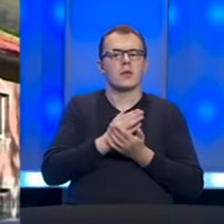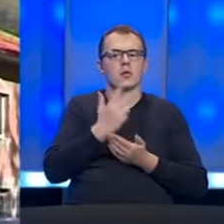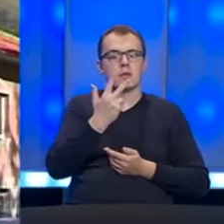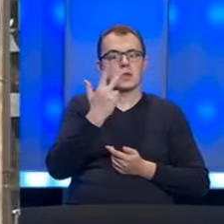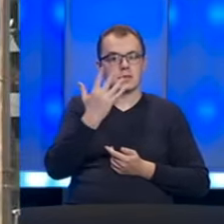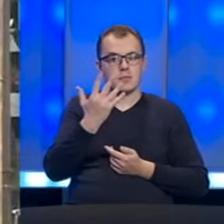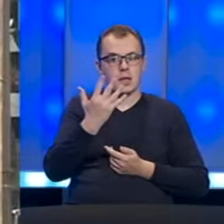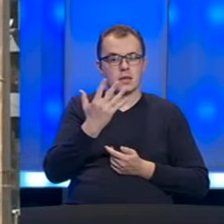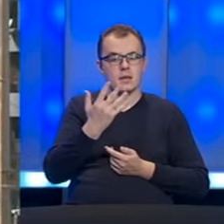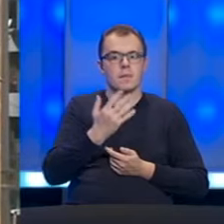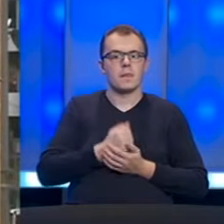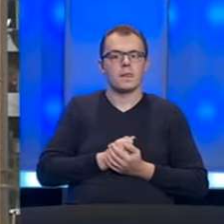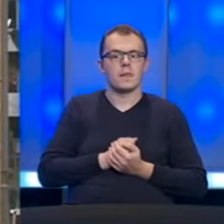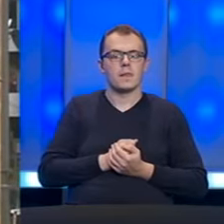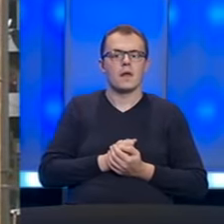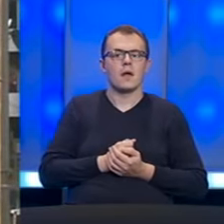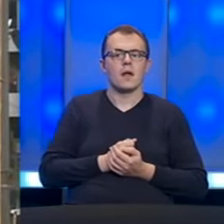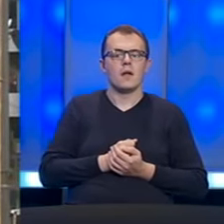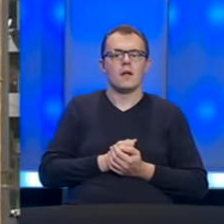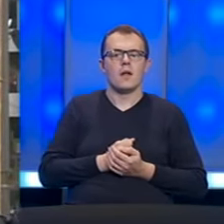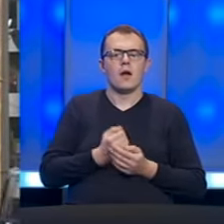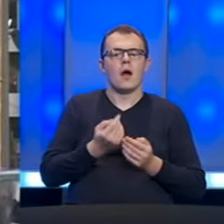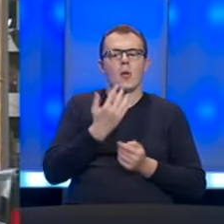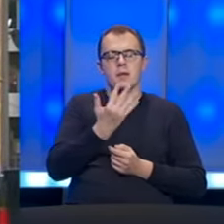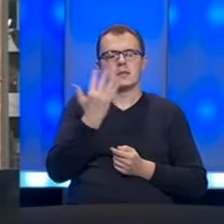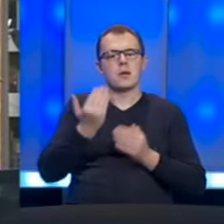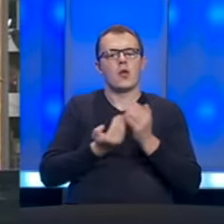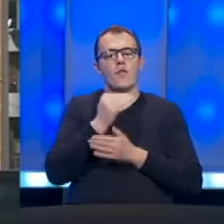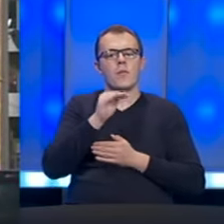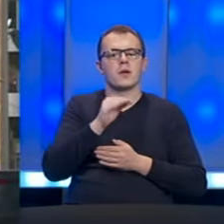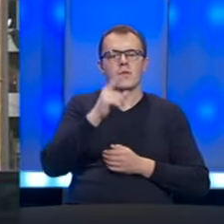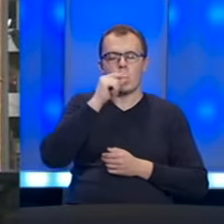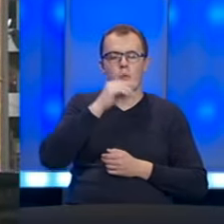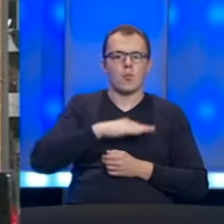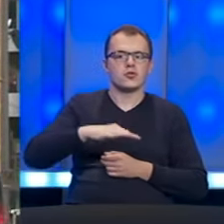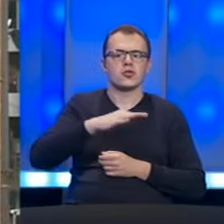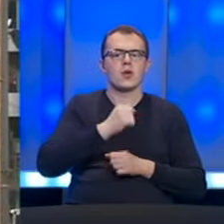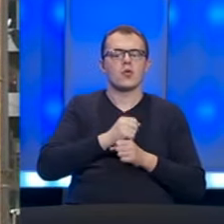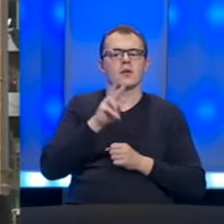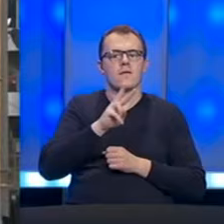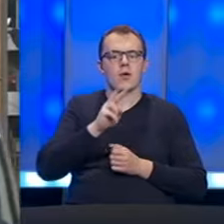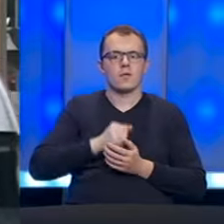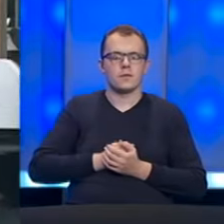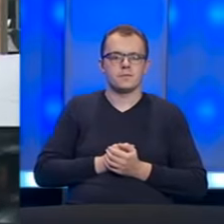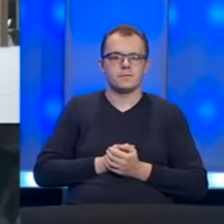35 odjavljeni, ali i 55 novo prijavljenih na području općine Gornji Vakuf Uskoplje.